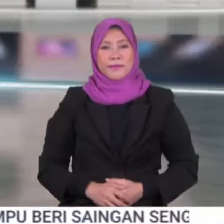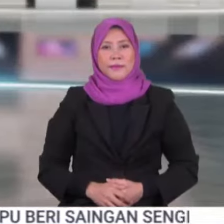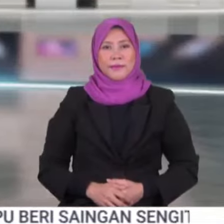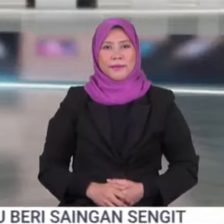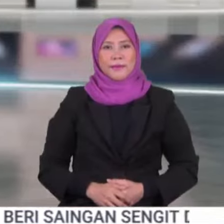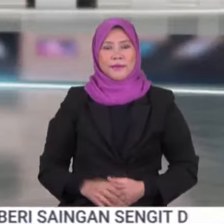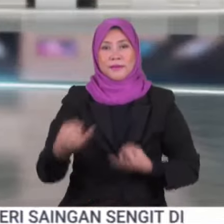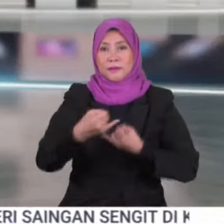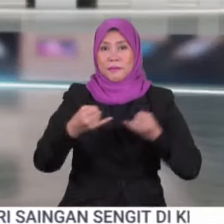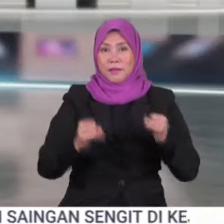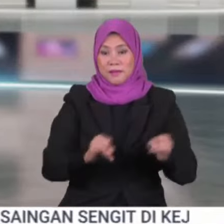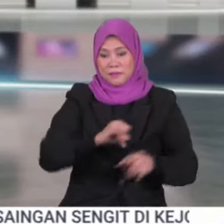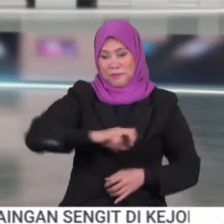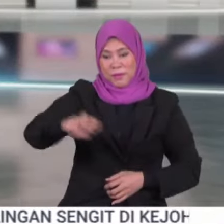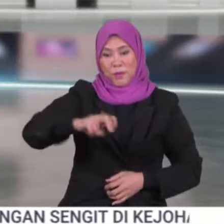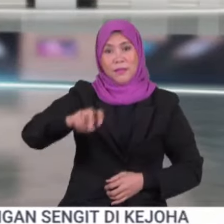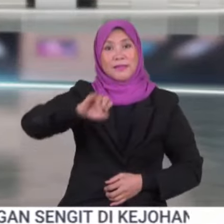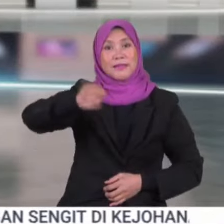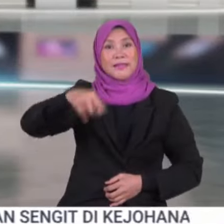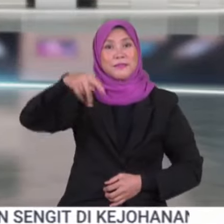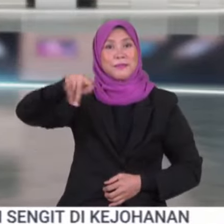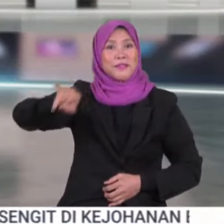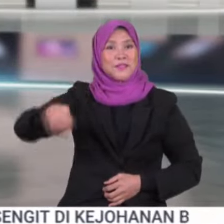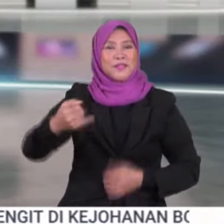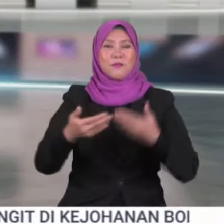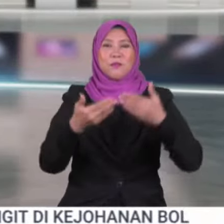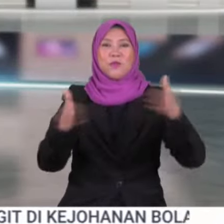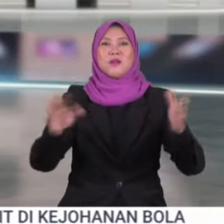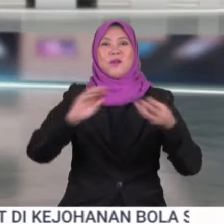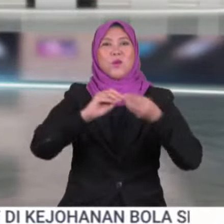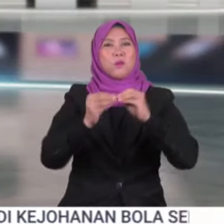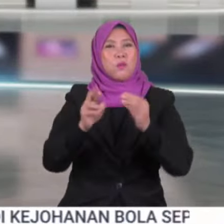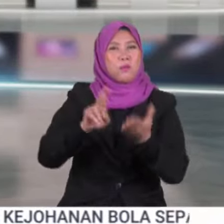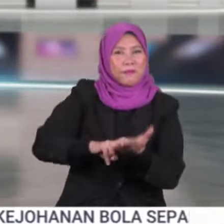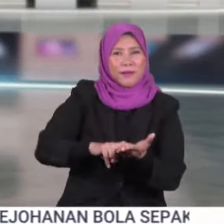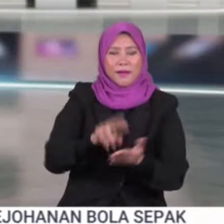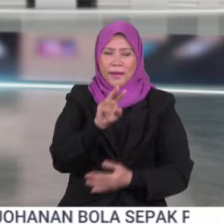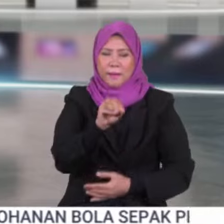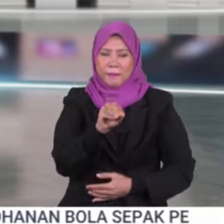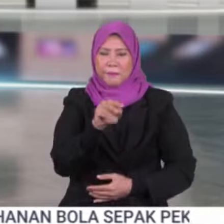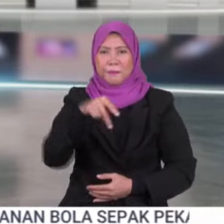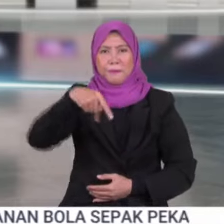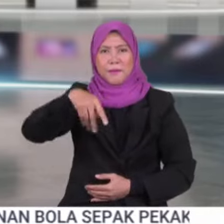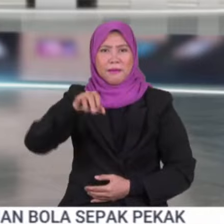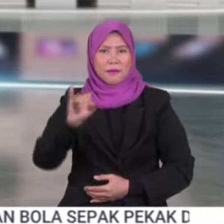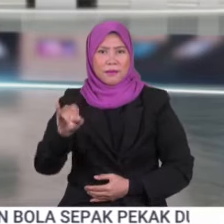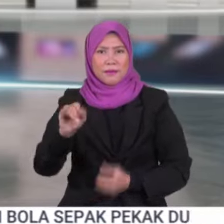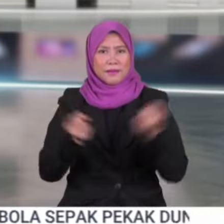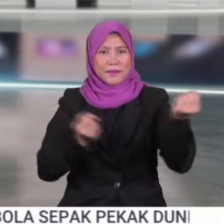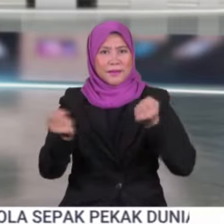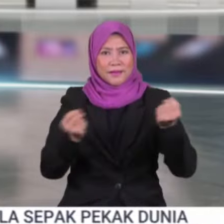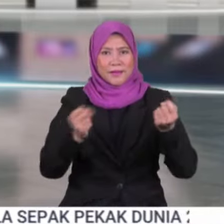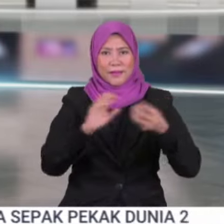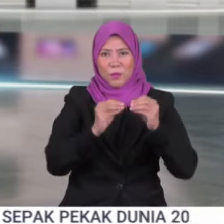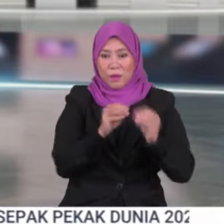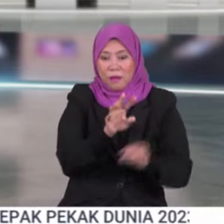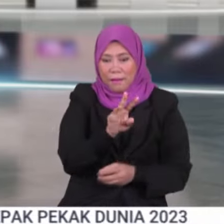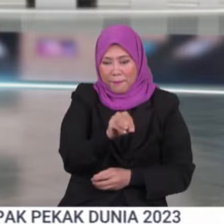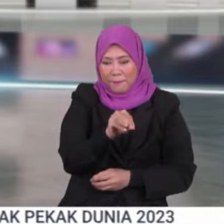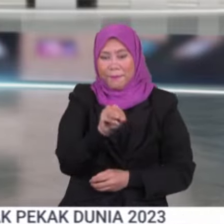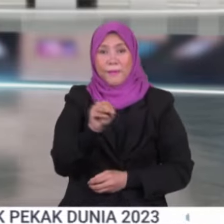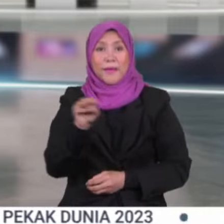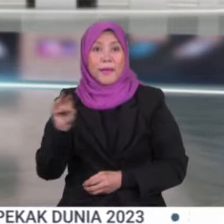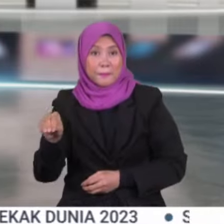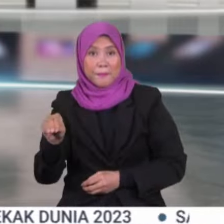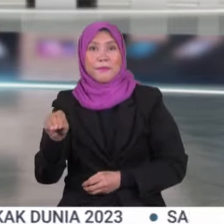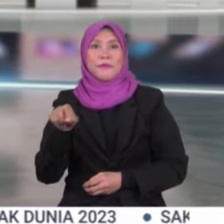jabatan pengangkutan Jalan JPG membuka nomor pendaftaran istimewa npi kendaraan Siri mm